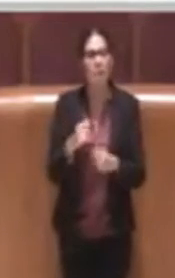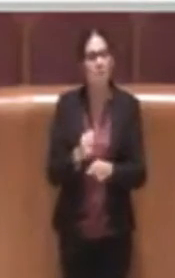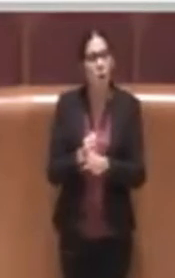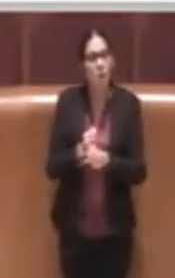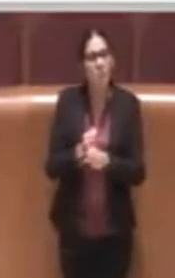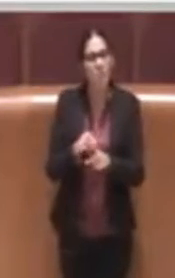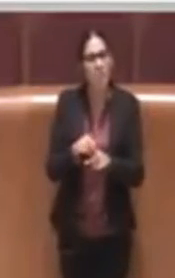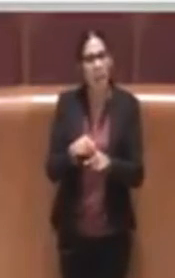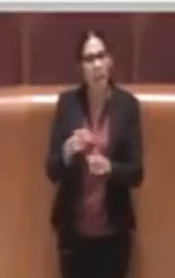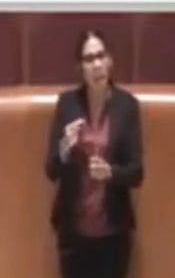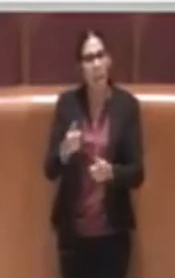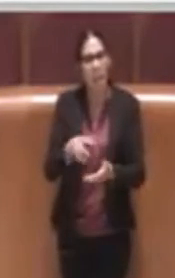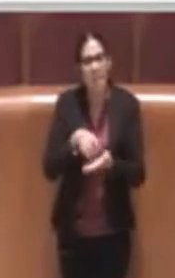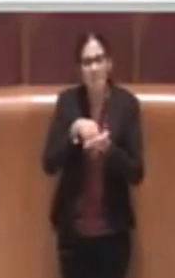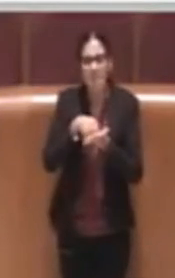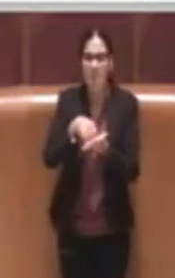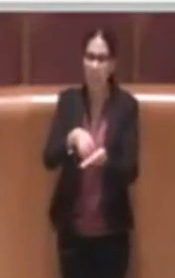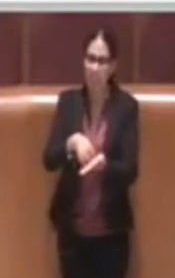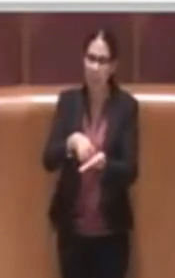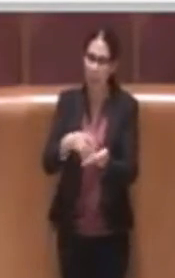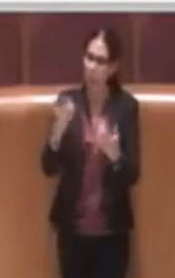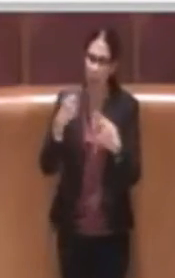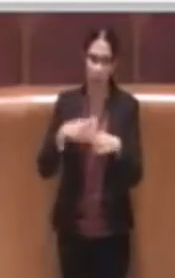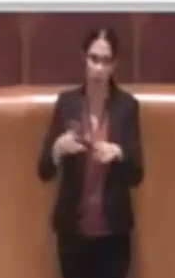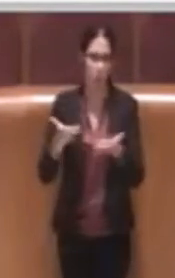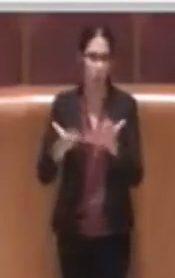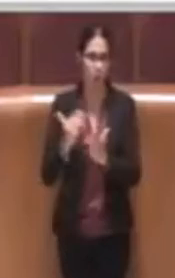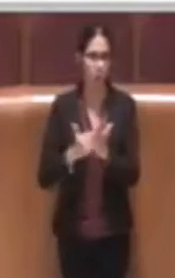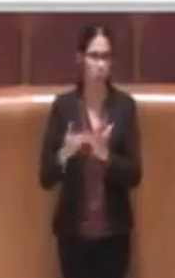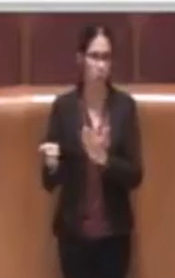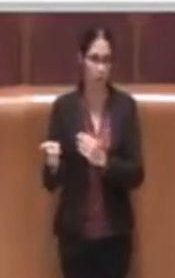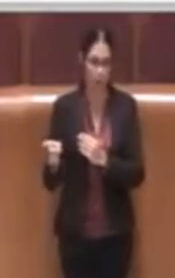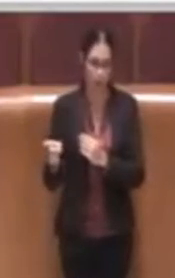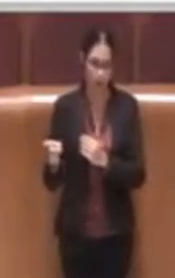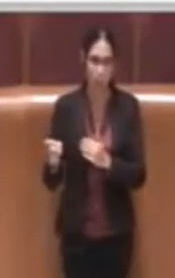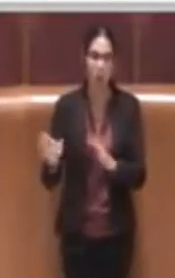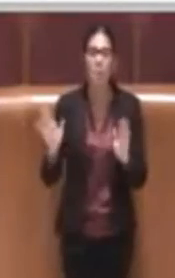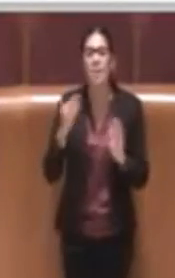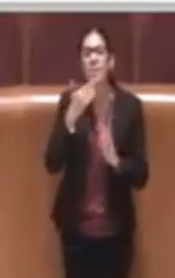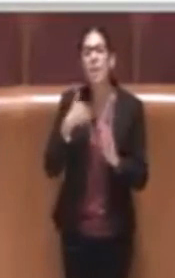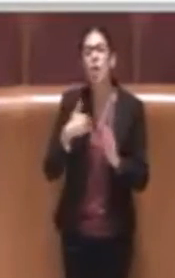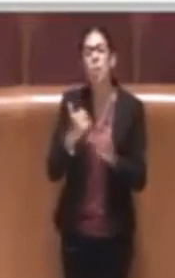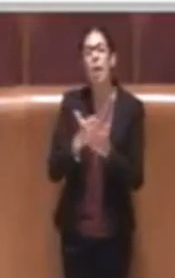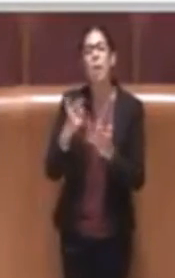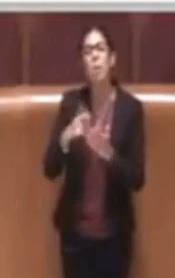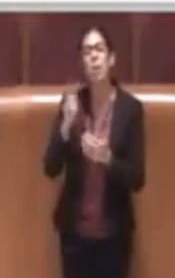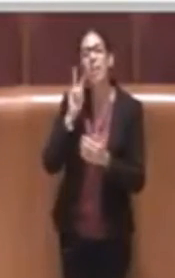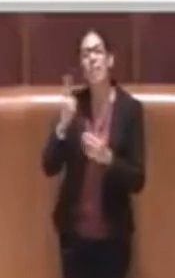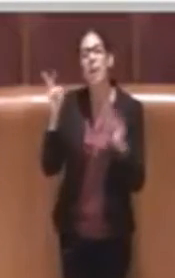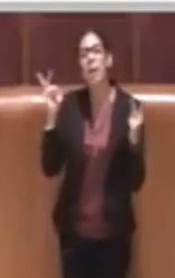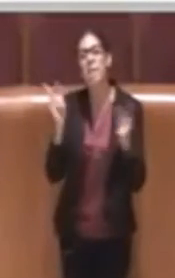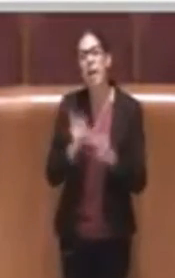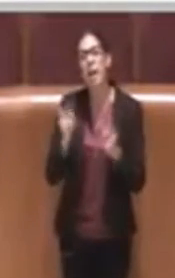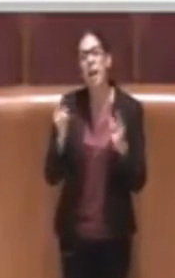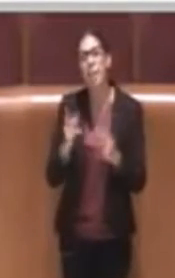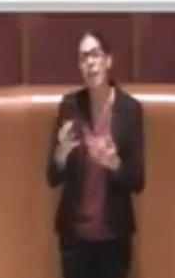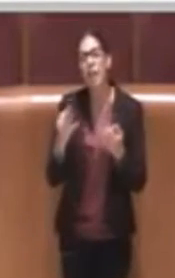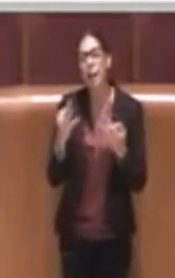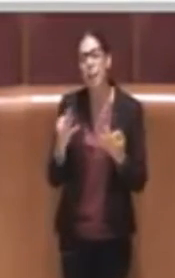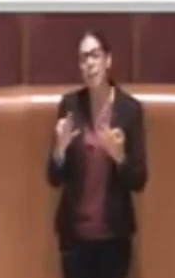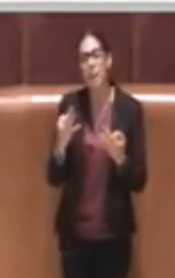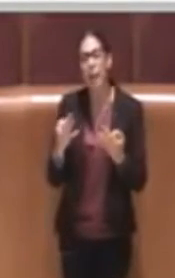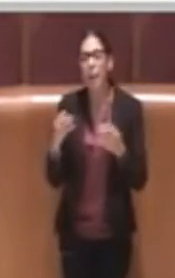certamente molto diversa e ben delineata. Però secondo me è importante scandagliare i momenti nei quali le decisioni